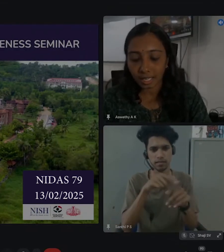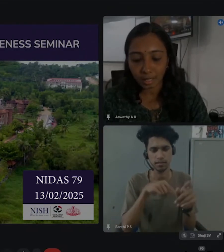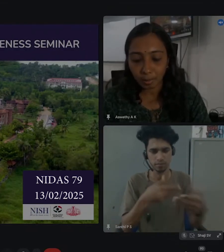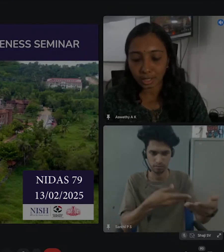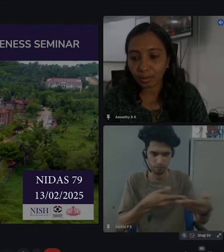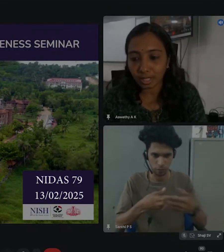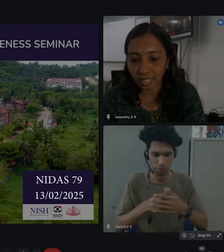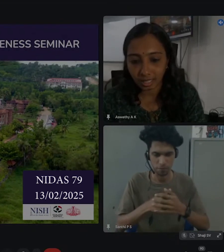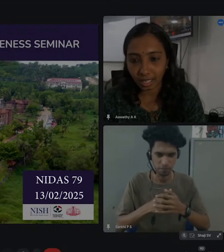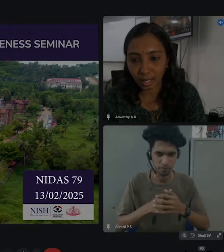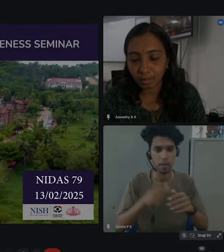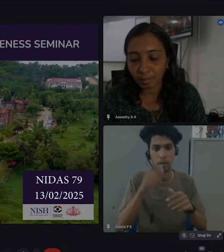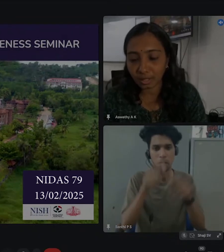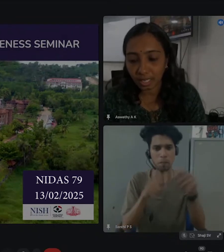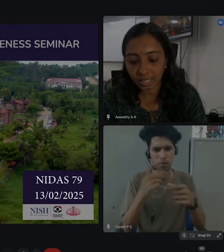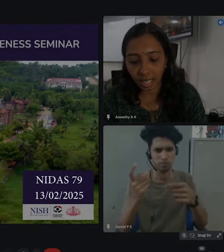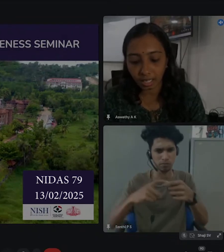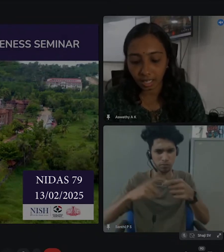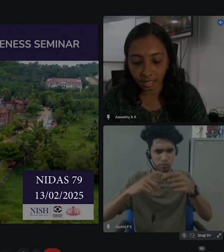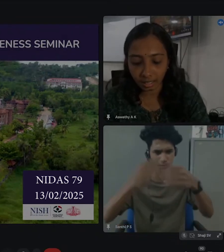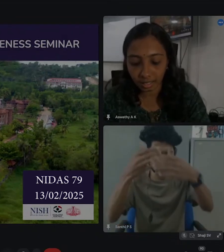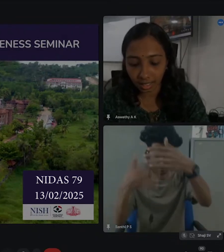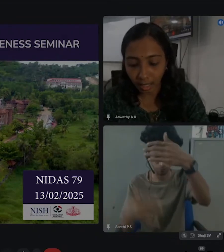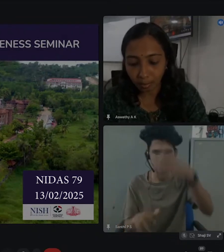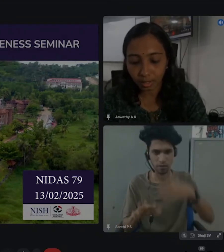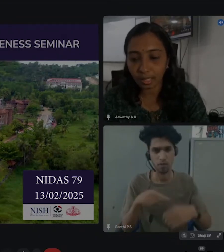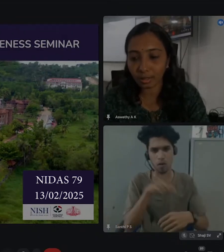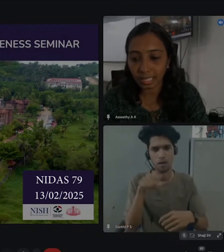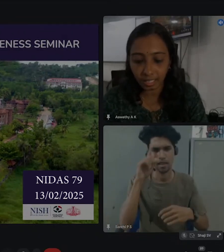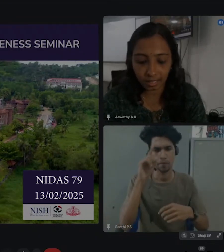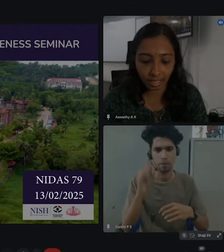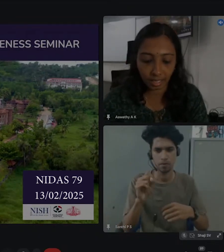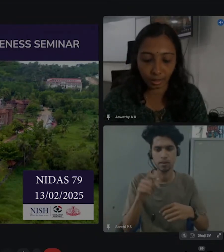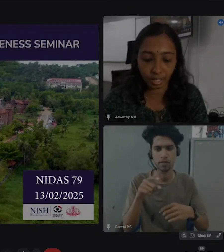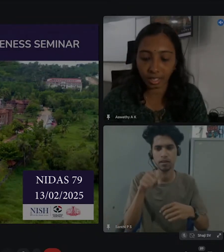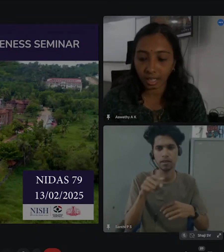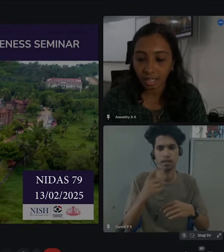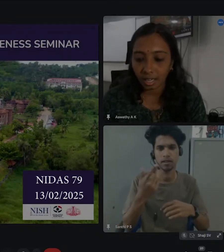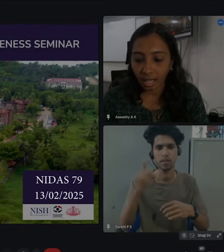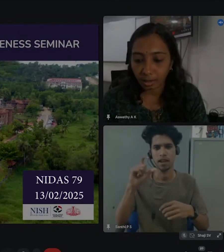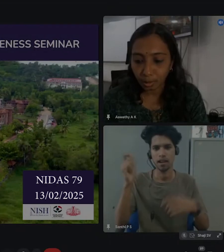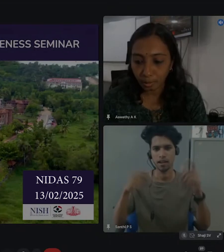എല്ലാ പാർട്ടിസിപ്പൻസും ഒന്ന് ശ്രദ്ധിക്കണം. ഇപ്പോൾ നിങ്ങളുടെ ചാറ്റ് ബോക്സിൽ ഒരു ലിങ്ക് നൽകിയിട്ടുണ്ട്.